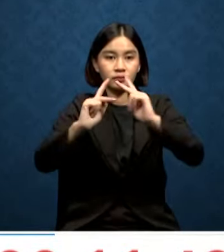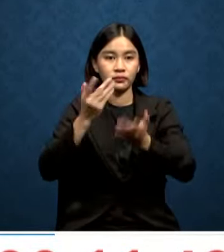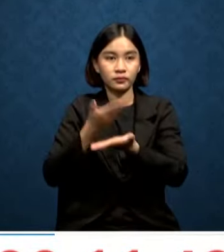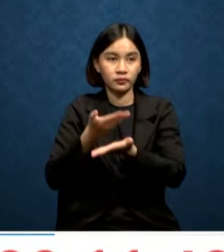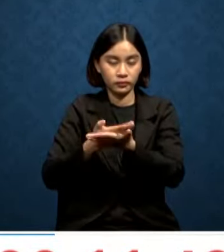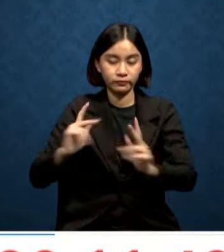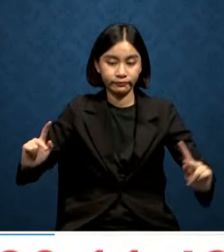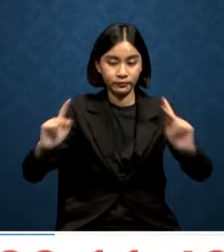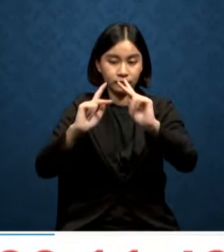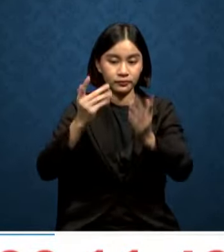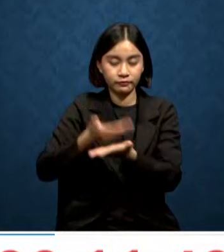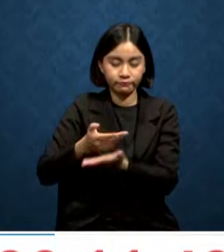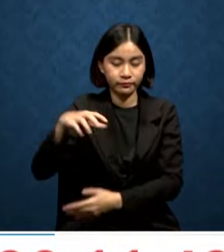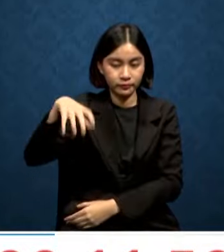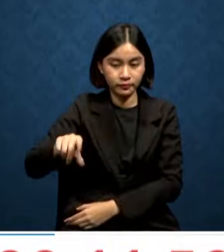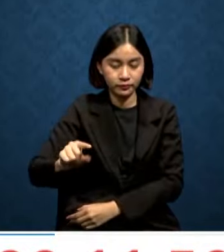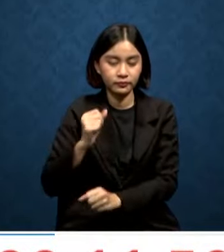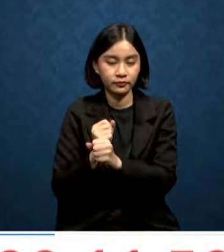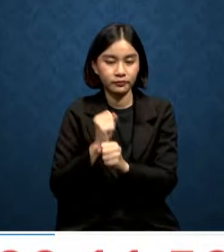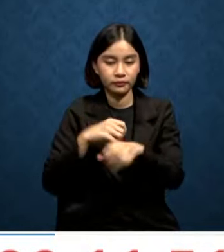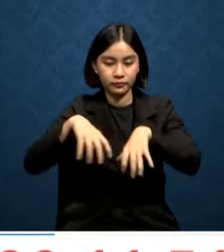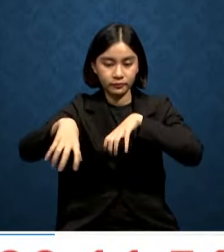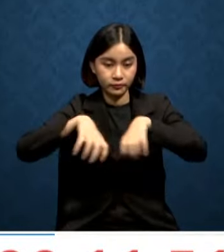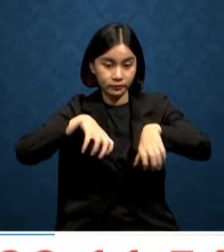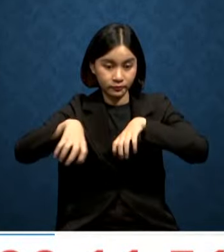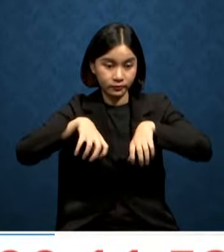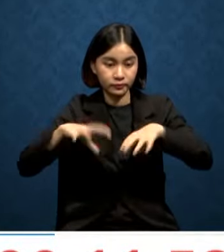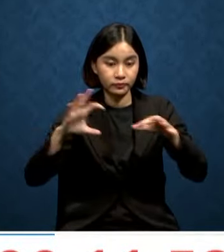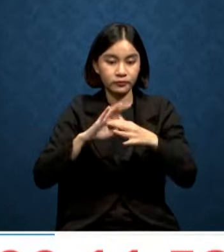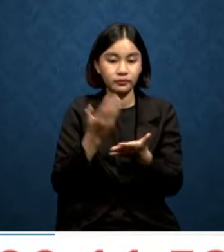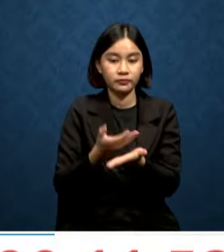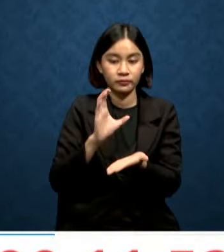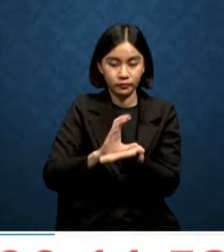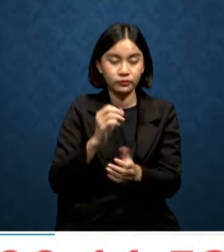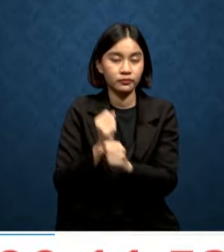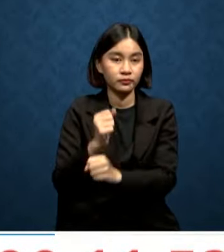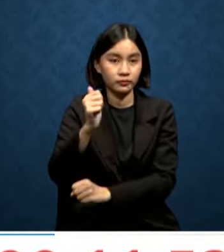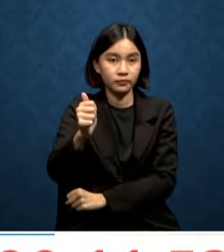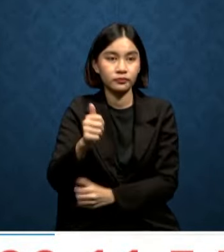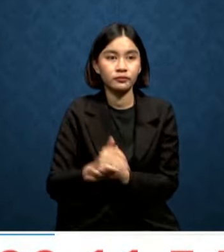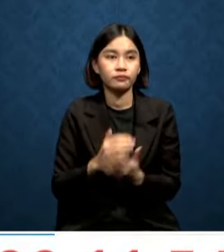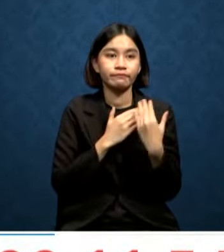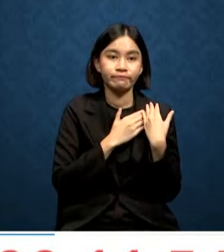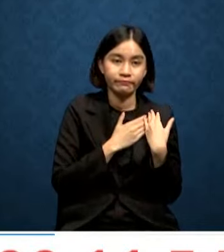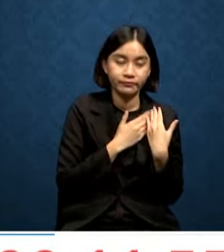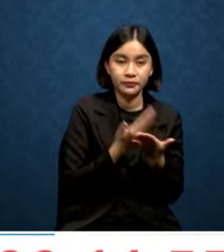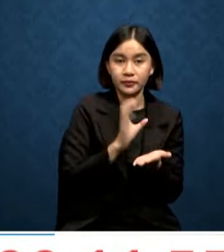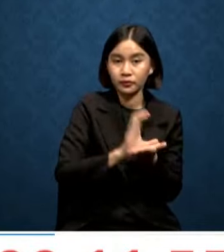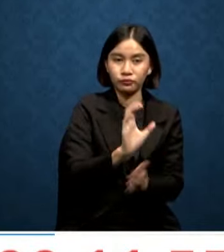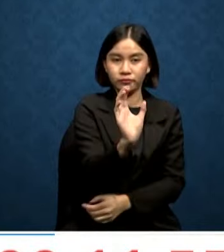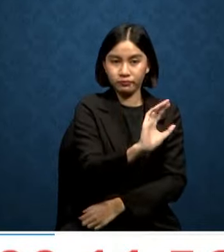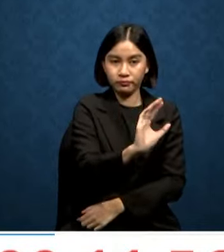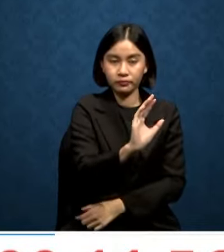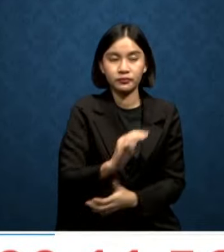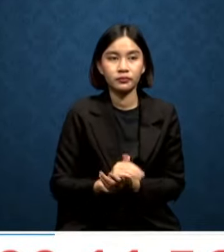ารักษ์พัฒนาสินทรัพย์ซึ่งสามารถดำเนินบริหารจัดการทางด้านงบประมาณได้ด้วยตนเองก็จะไม่เป็นภาระกับงบประมาณนะครับ